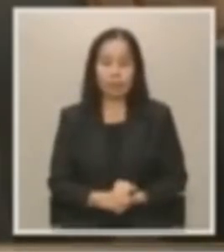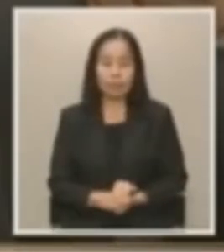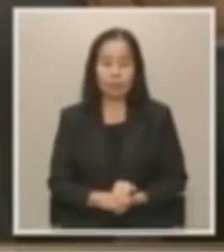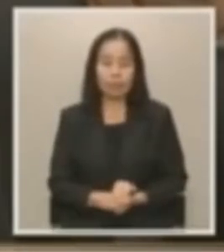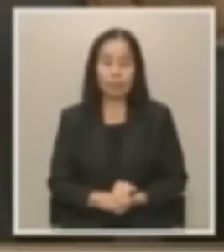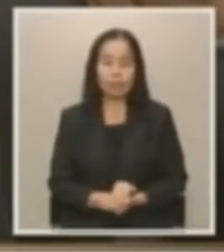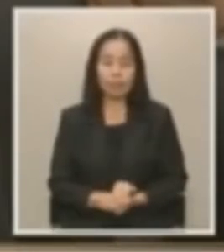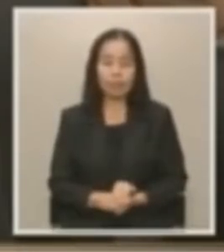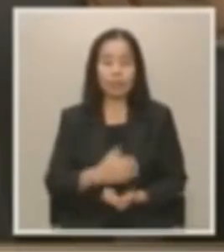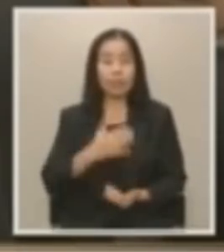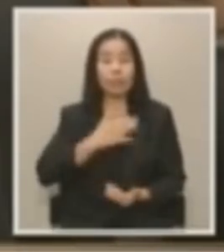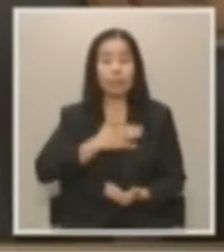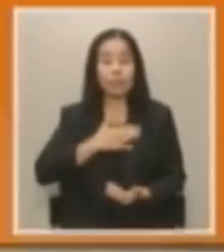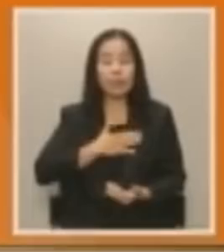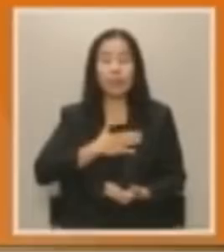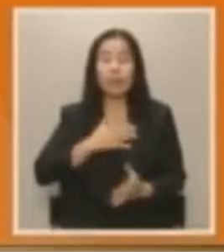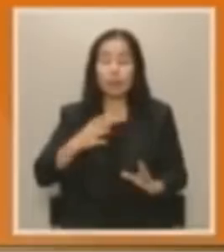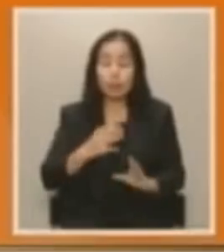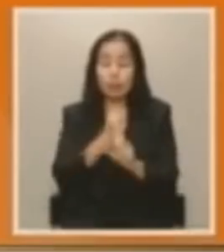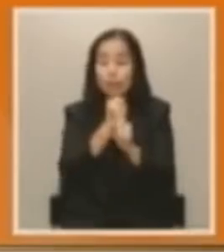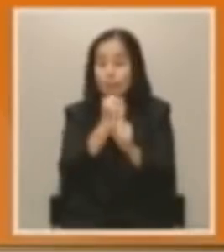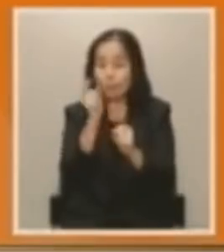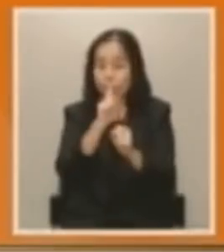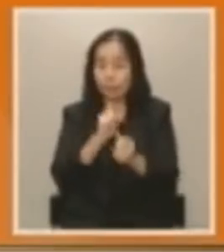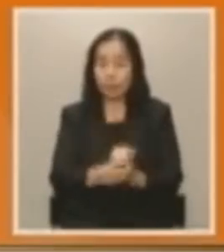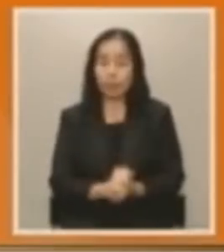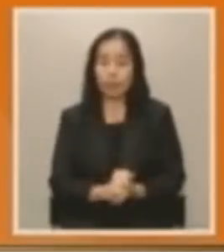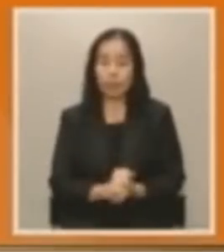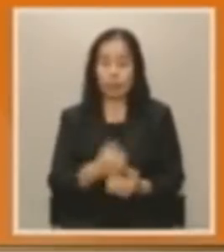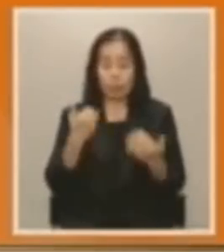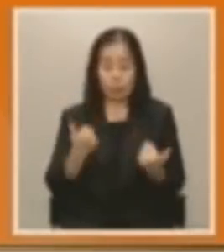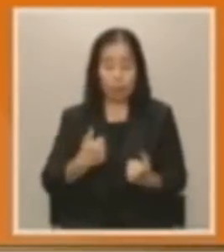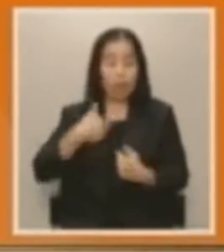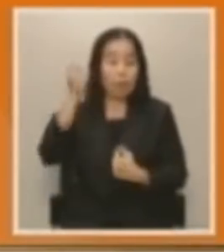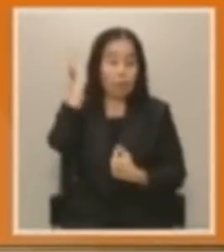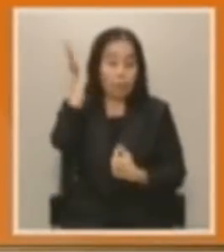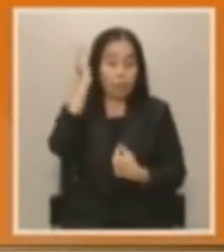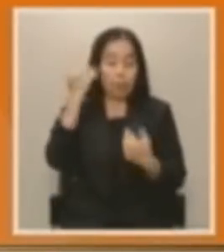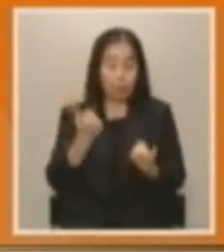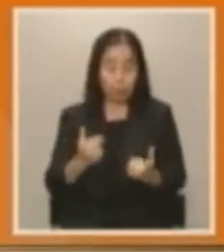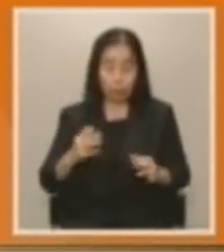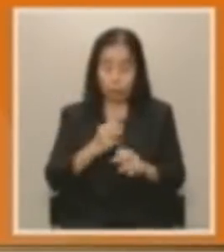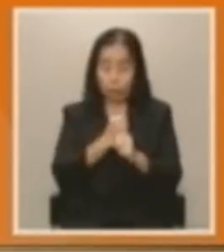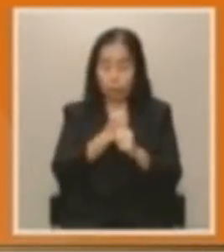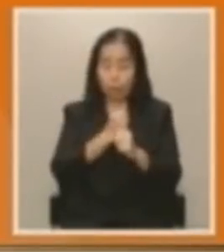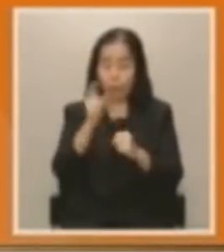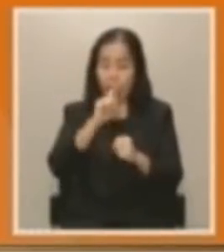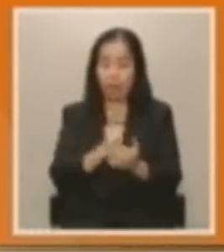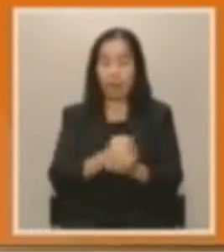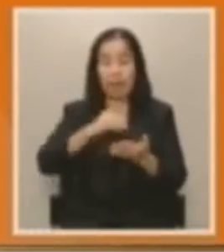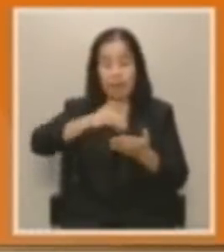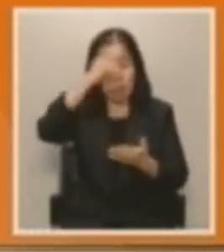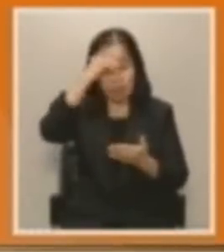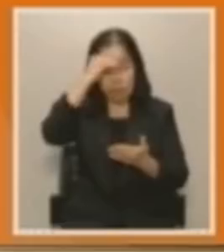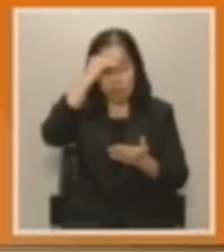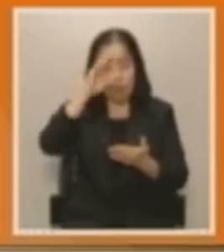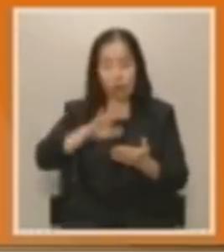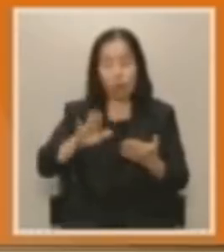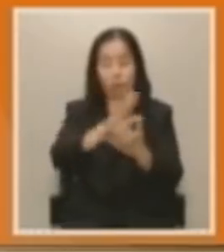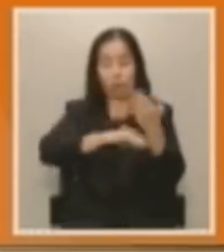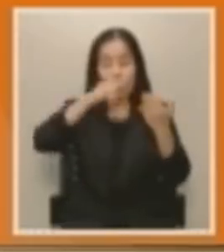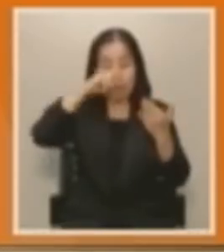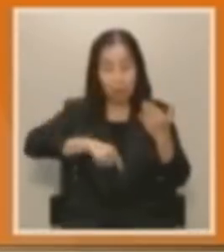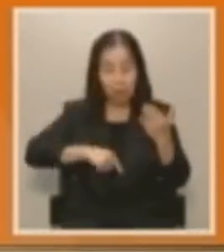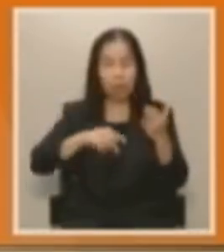ดิฉันขอสรุปการอภิปรายของดิฉันไว้ตรงนี้นะคะการศึกษาไทยอ่อนแอก็แพ้ไปค่